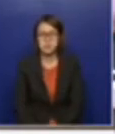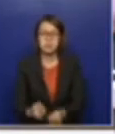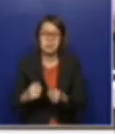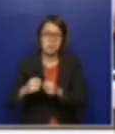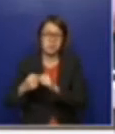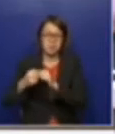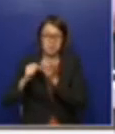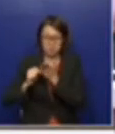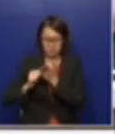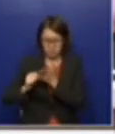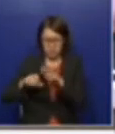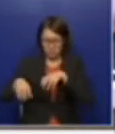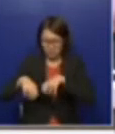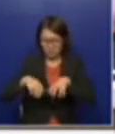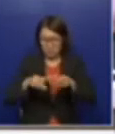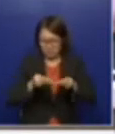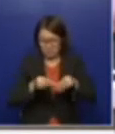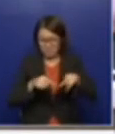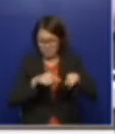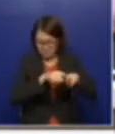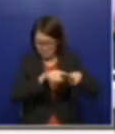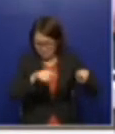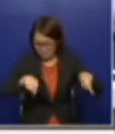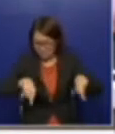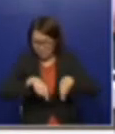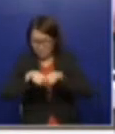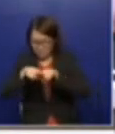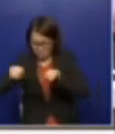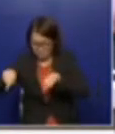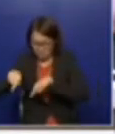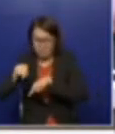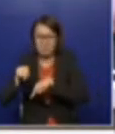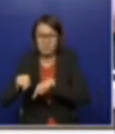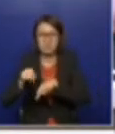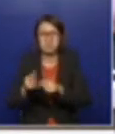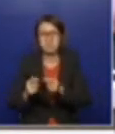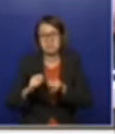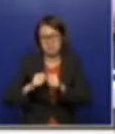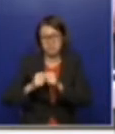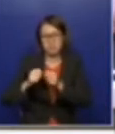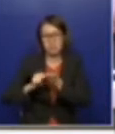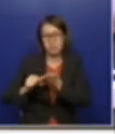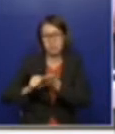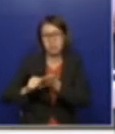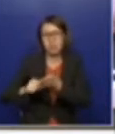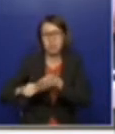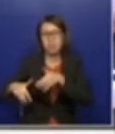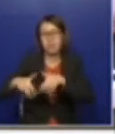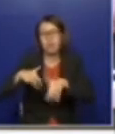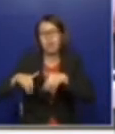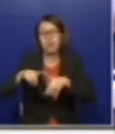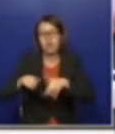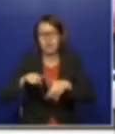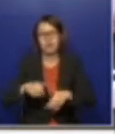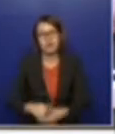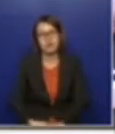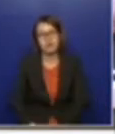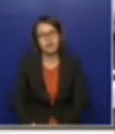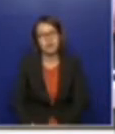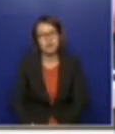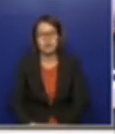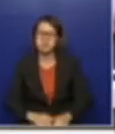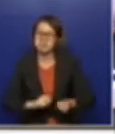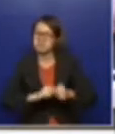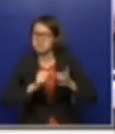าเรื่องการจัดที่ดินตรงนี้เนี่ยผมคิดว่าการแก้ไขปัญหาของพี่น้องชาวบ้านยังไม่ได้รับการ